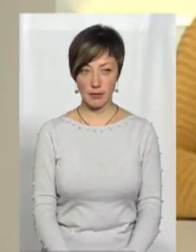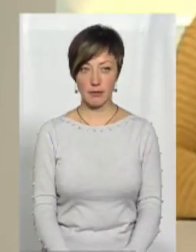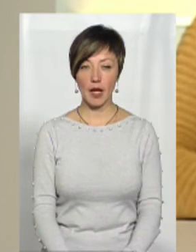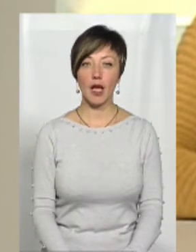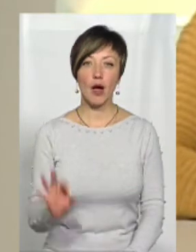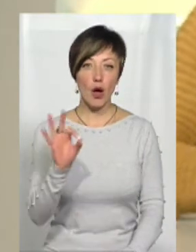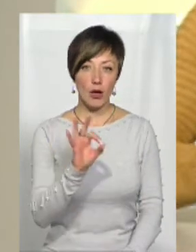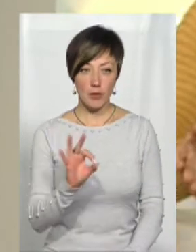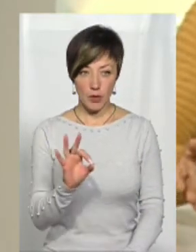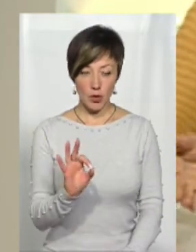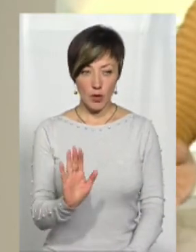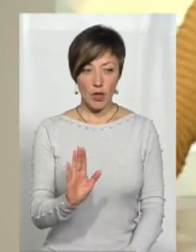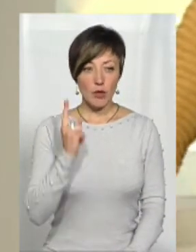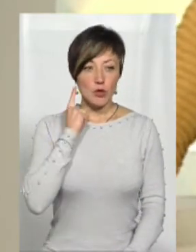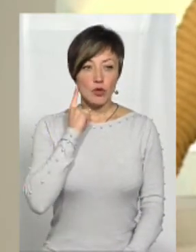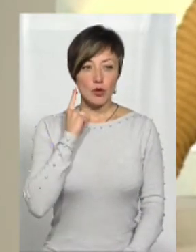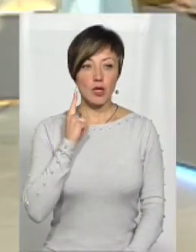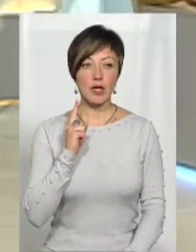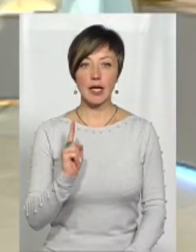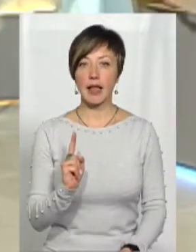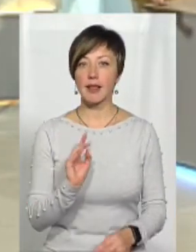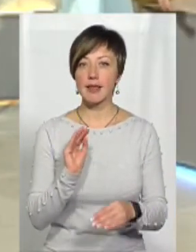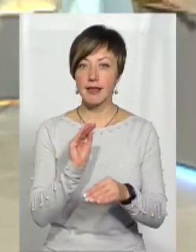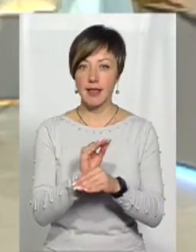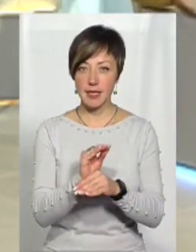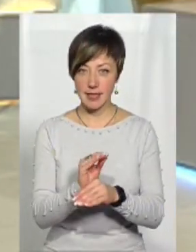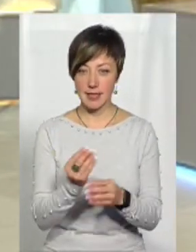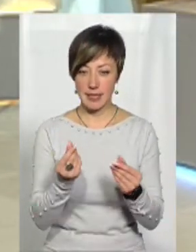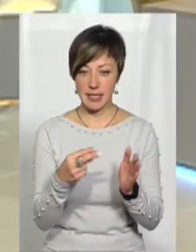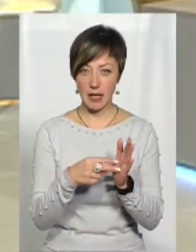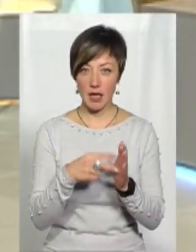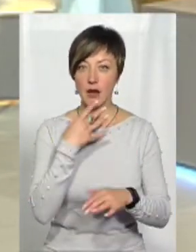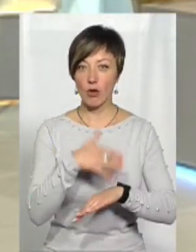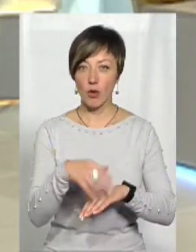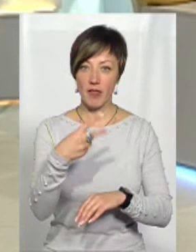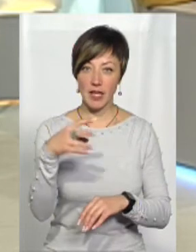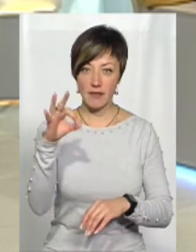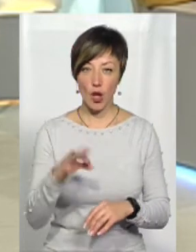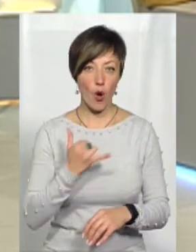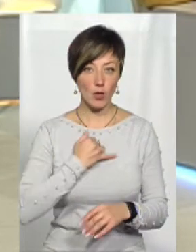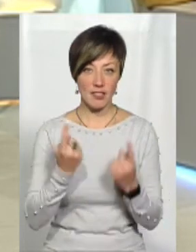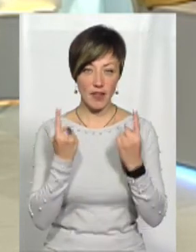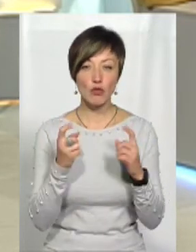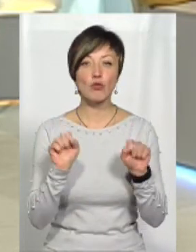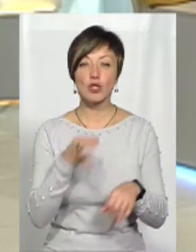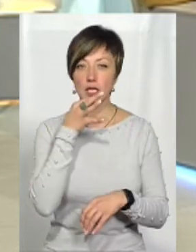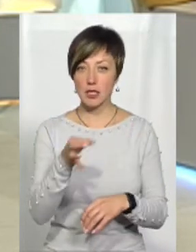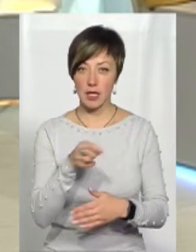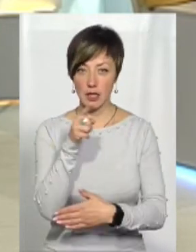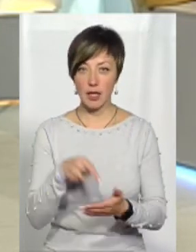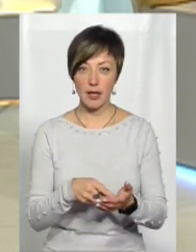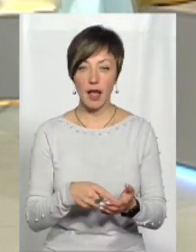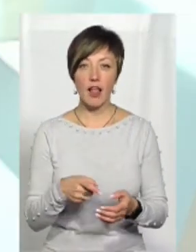Так, з приводу. А от ми почули, що націнка за кордон 20-30%, а у нас дуже велика. Що можете сказати? На